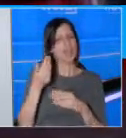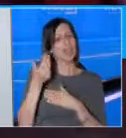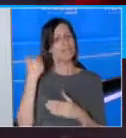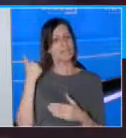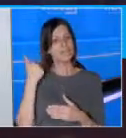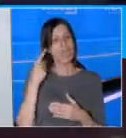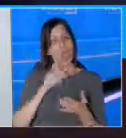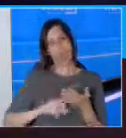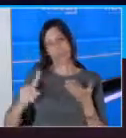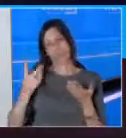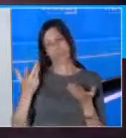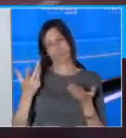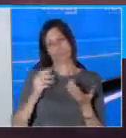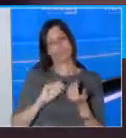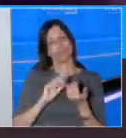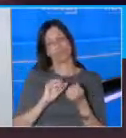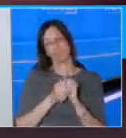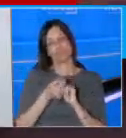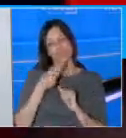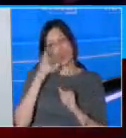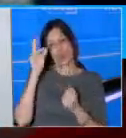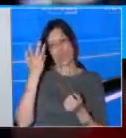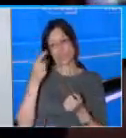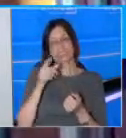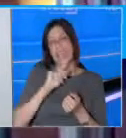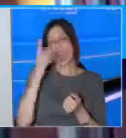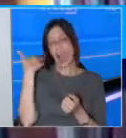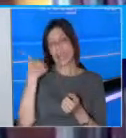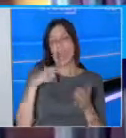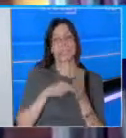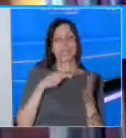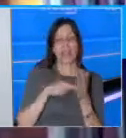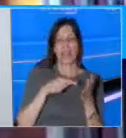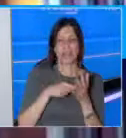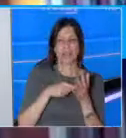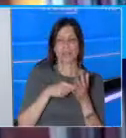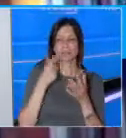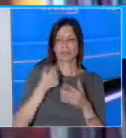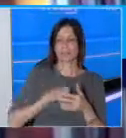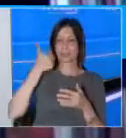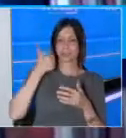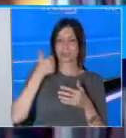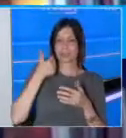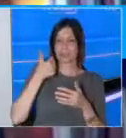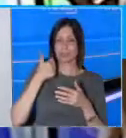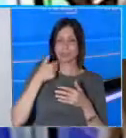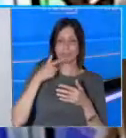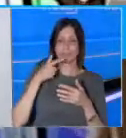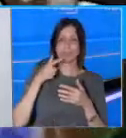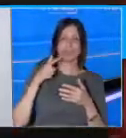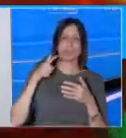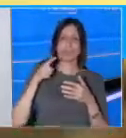לפני חודש לפחות, אם לא יותר. הוא לא קרה משום שבעלי הרשתות דרשו שיהיה